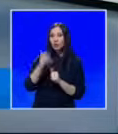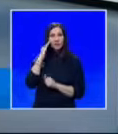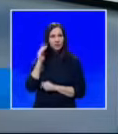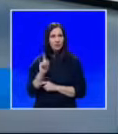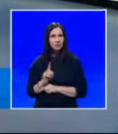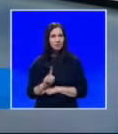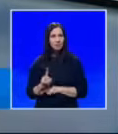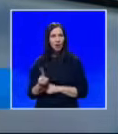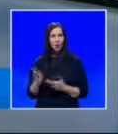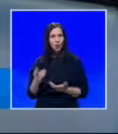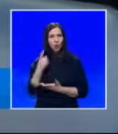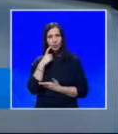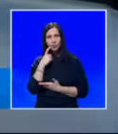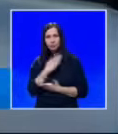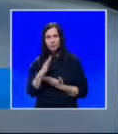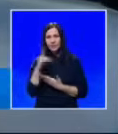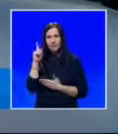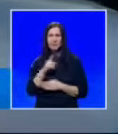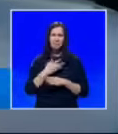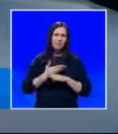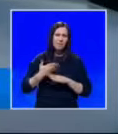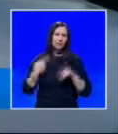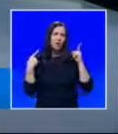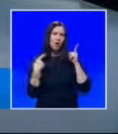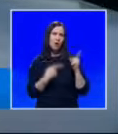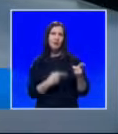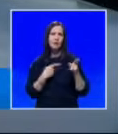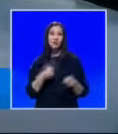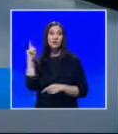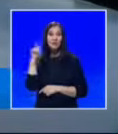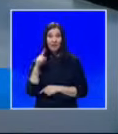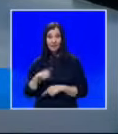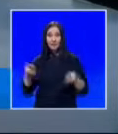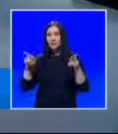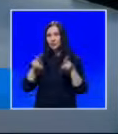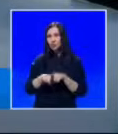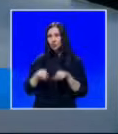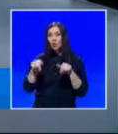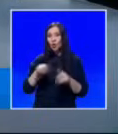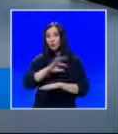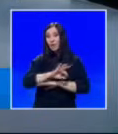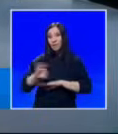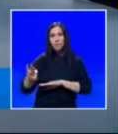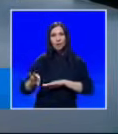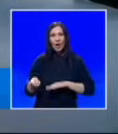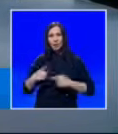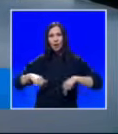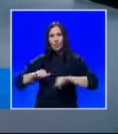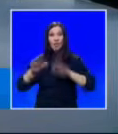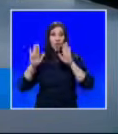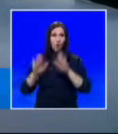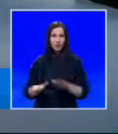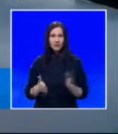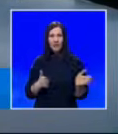който Борисов в последните дни непрекъснато критикуваше всеки ден, също в този проекто кабинет